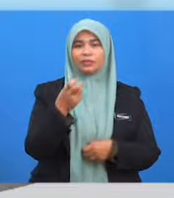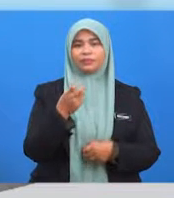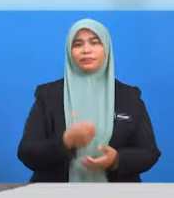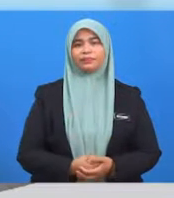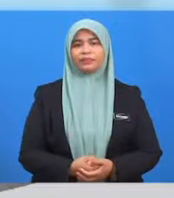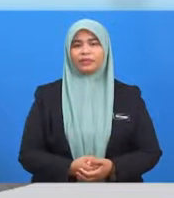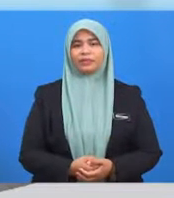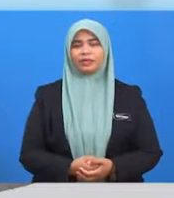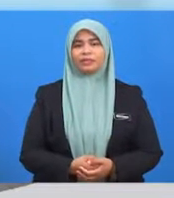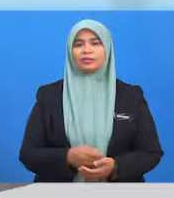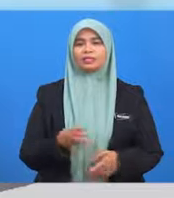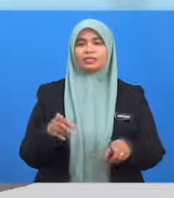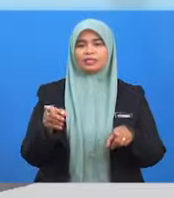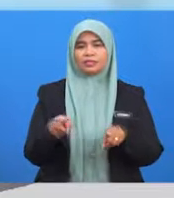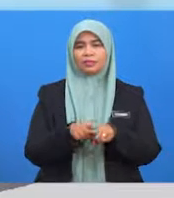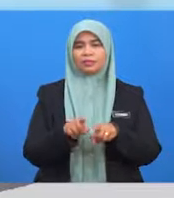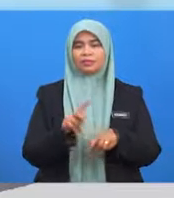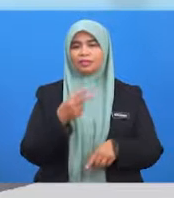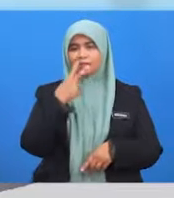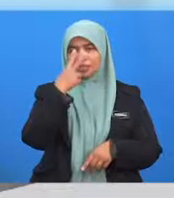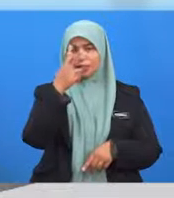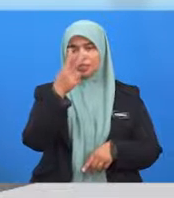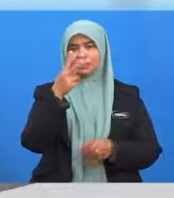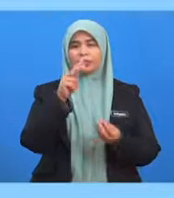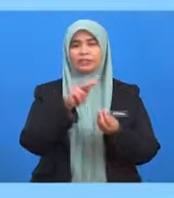lagi keputusan aktiviti tadi.